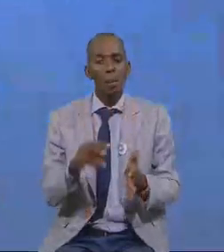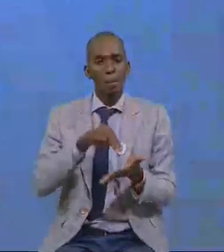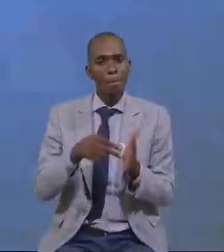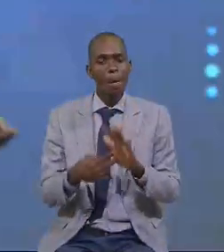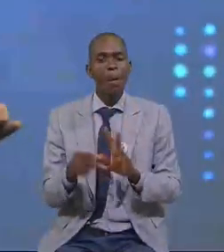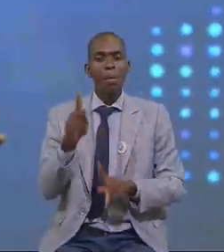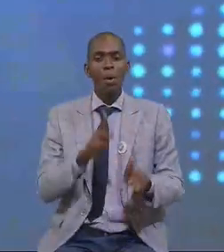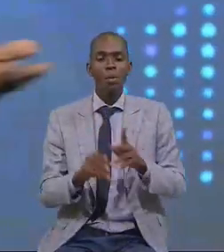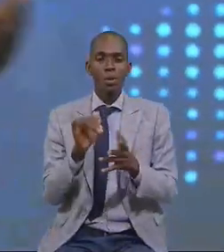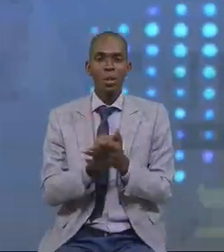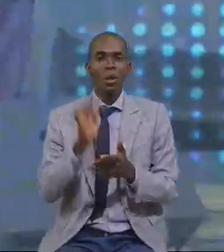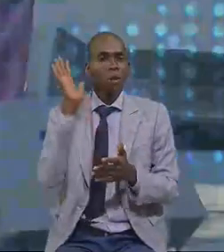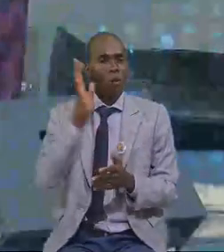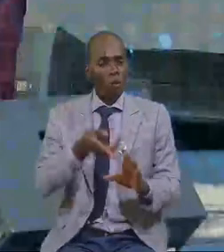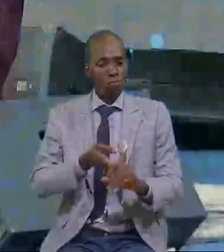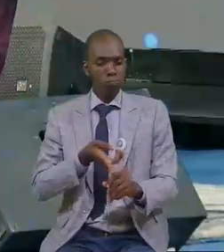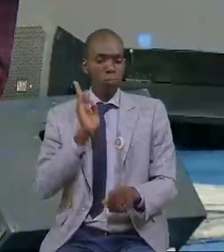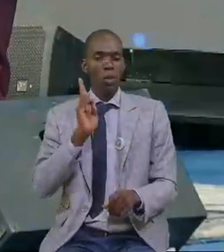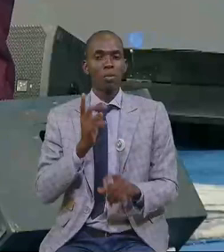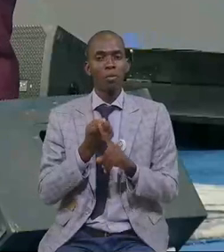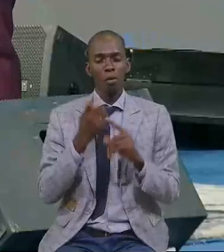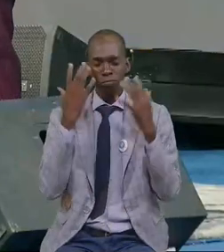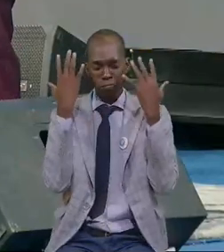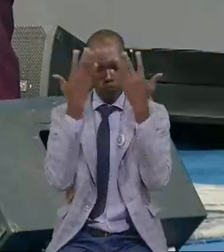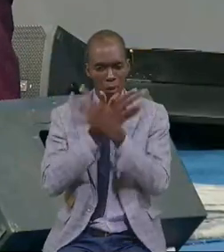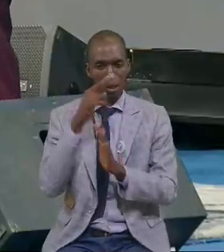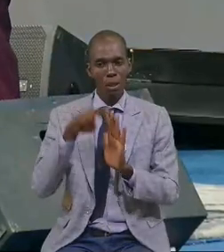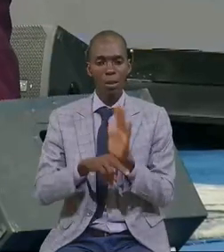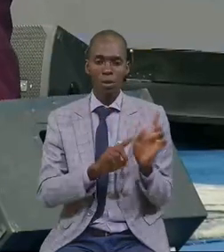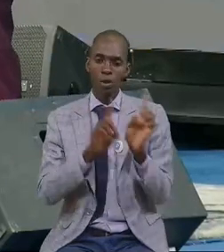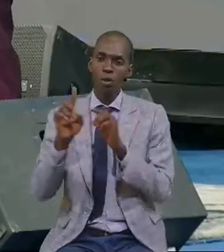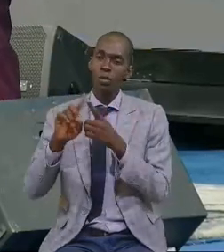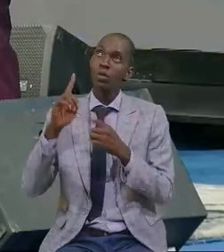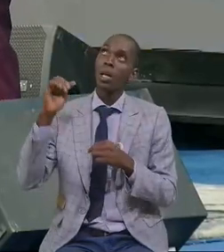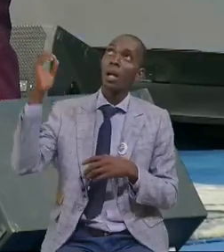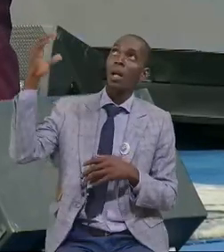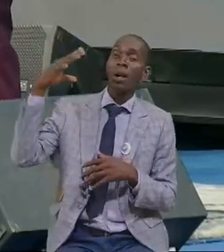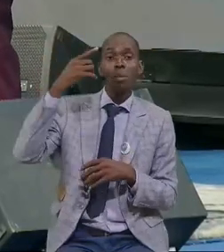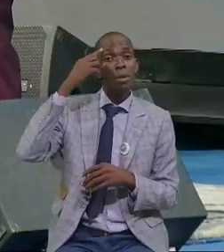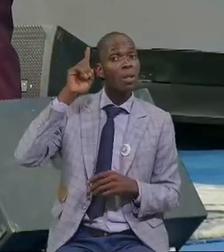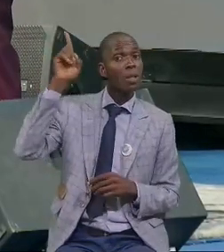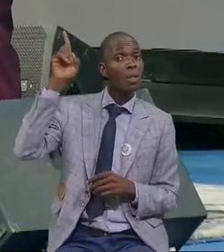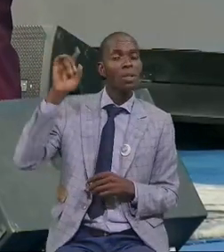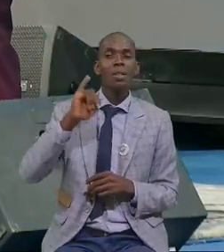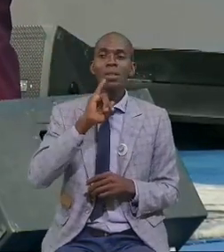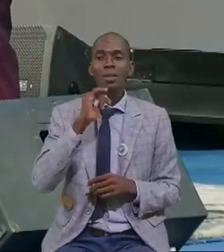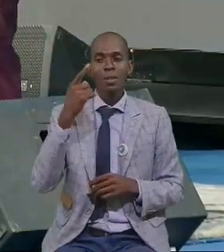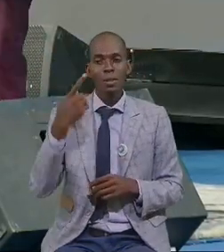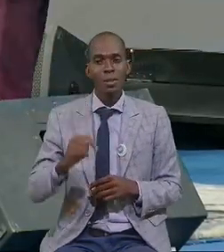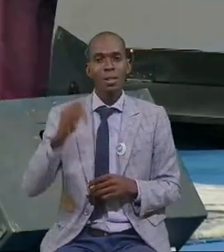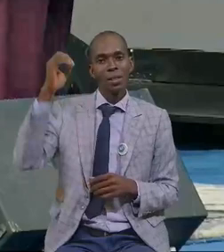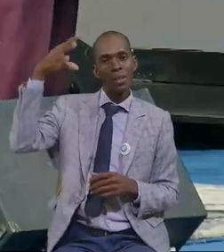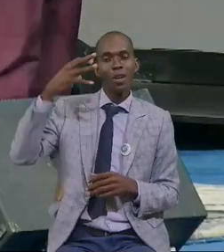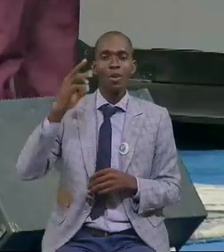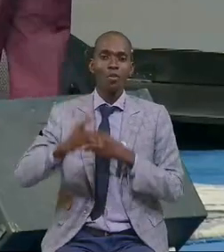qui vont sortir des ténèbres pour venir à la lumière, parce qu'il est la lumière du